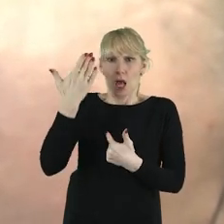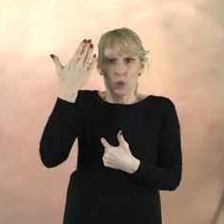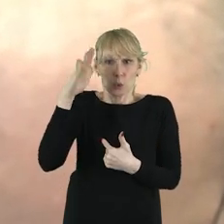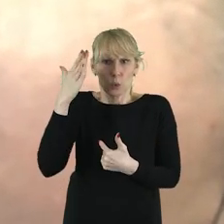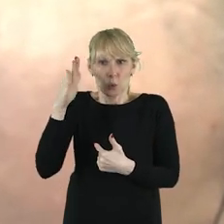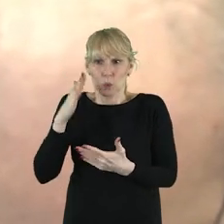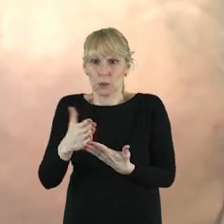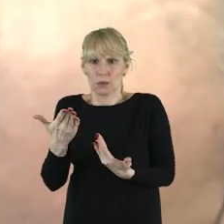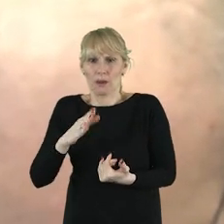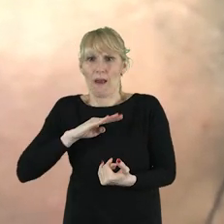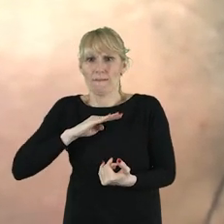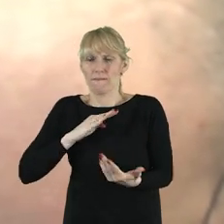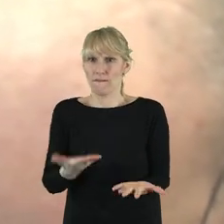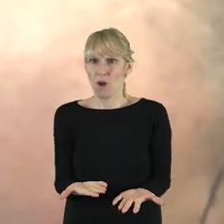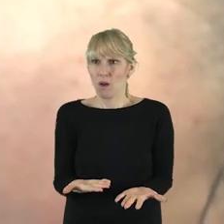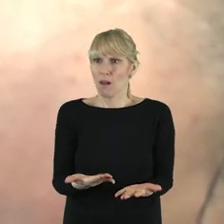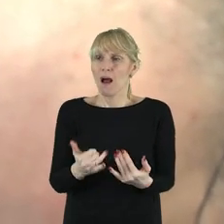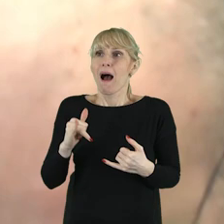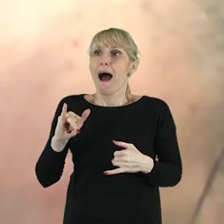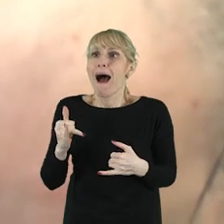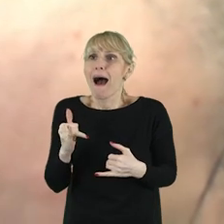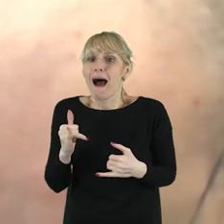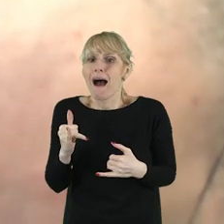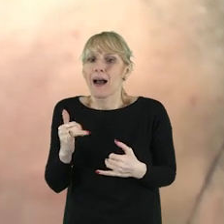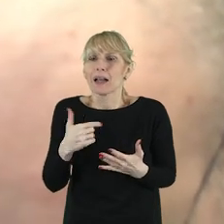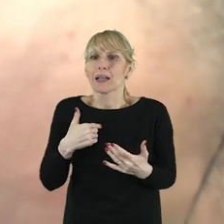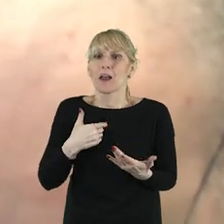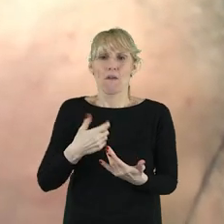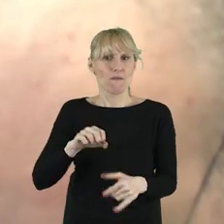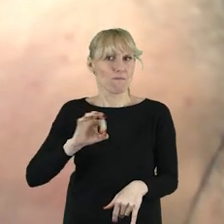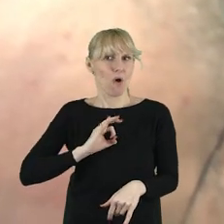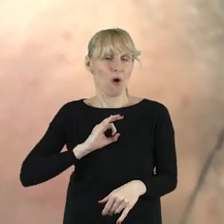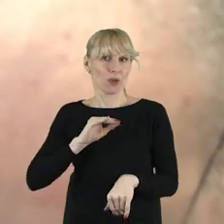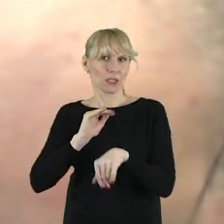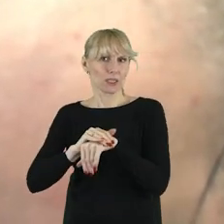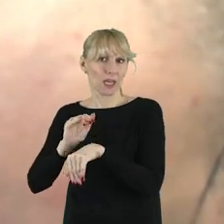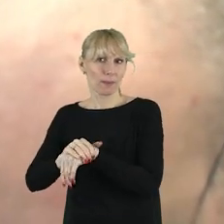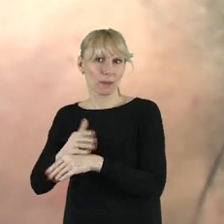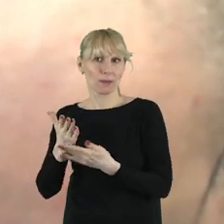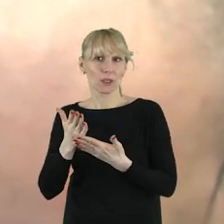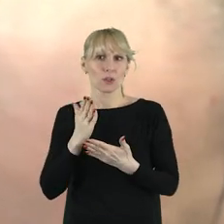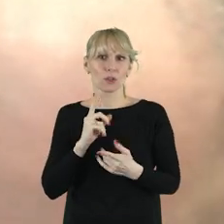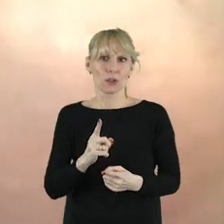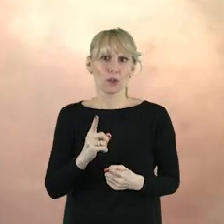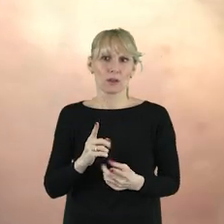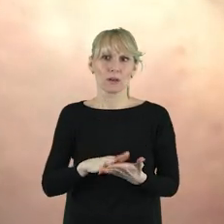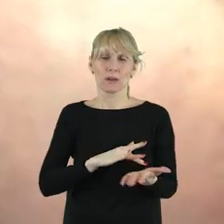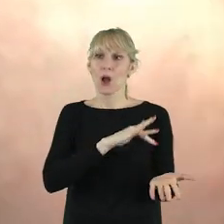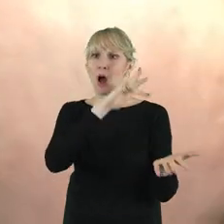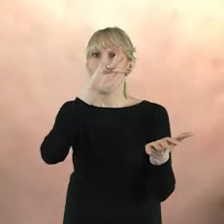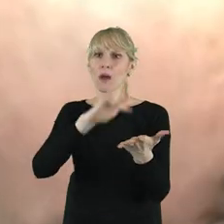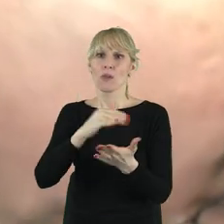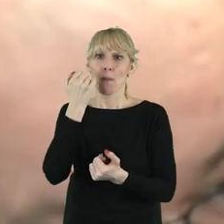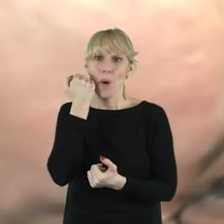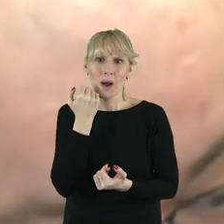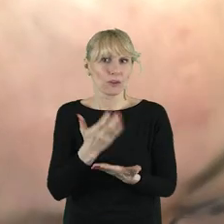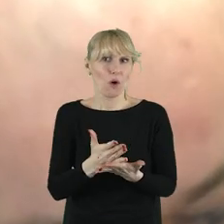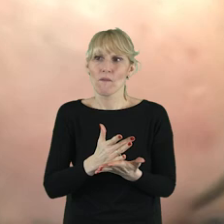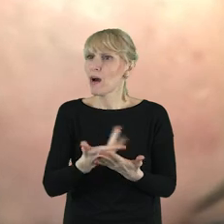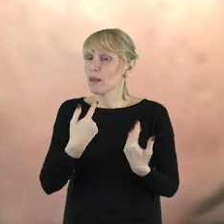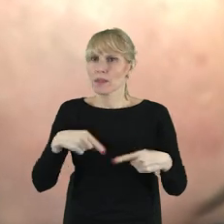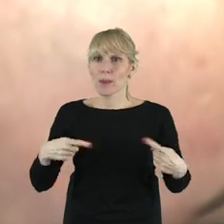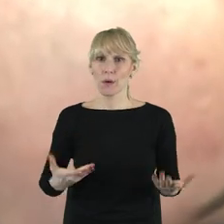nie mam wśród moich znajomych nikogo, kto był zawieziony w ostatnich latach do Bełchatowa. Tylko wszyscy byli więzieni do